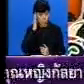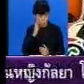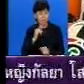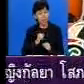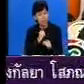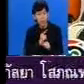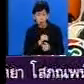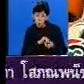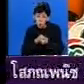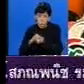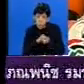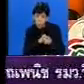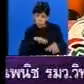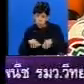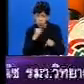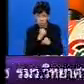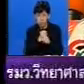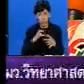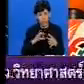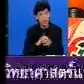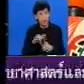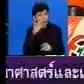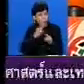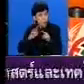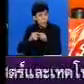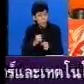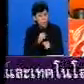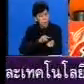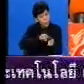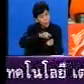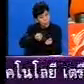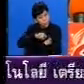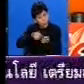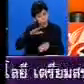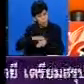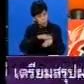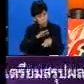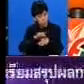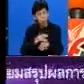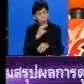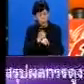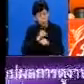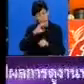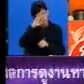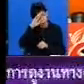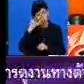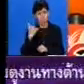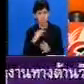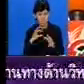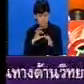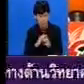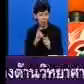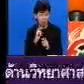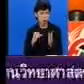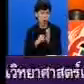จะเดินสายขอความร่วมมือกับผู้บริหารเครือข่ายโทรศัพท์ทุกระบบในการส่งข้อความแจ้งเตือนประชาชนที่มีโรคประจำตัวซึ่งเสี่ยงต่อการเสีย